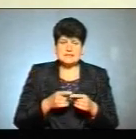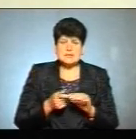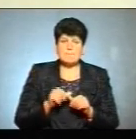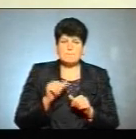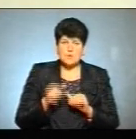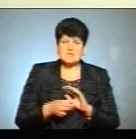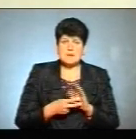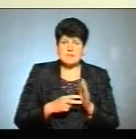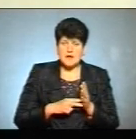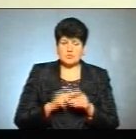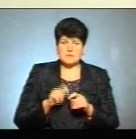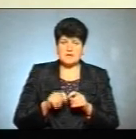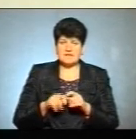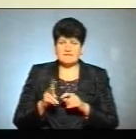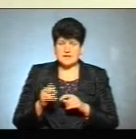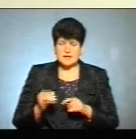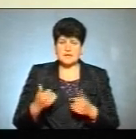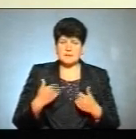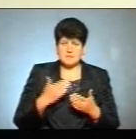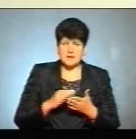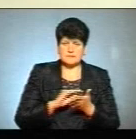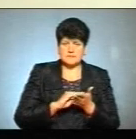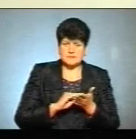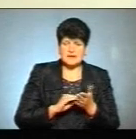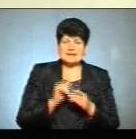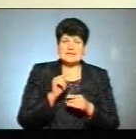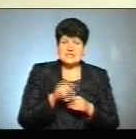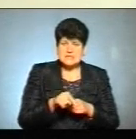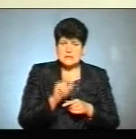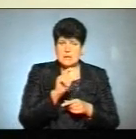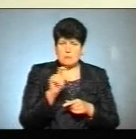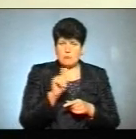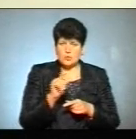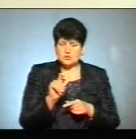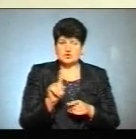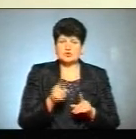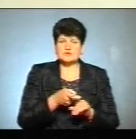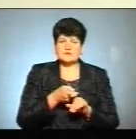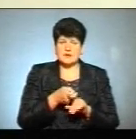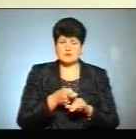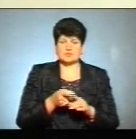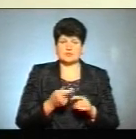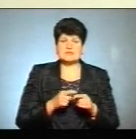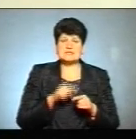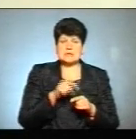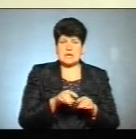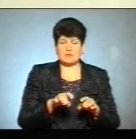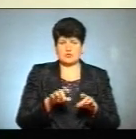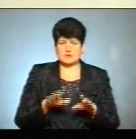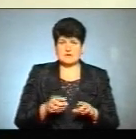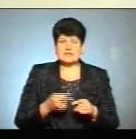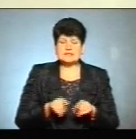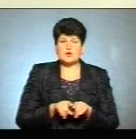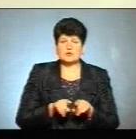позапланові перевірки, яких ми маємо відмічати тільки ті пункти, що стосуються конкретно цієї постанови. Це так,